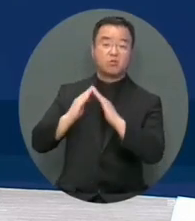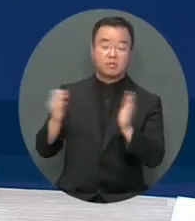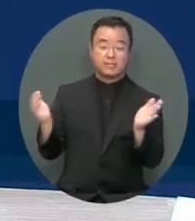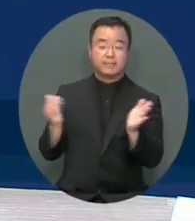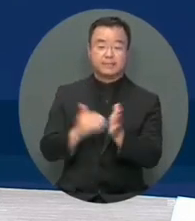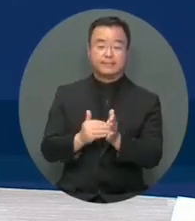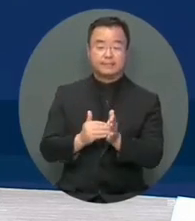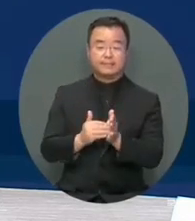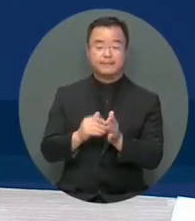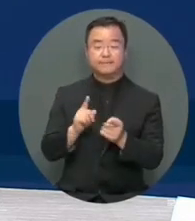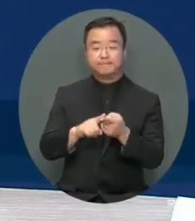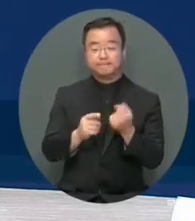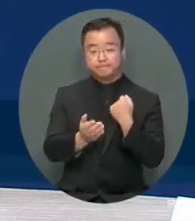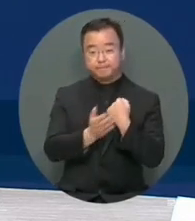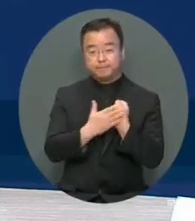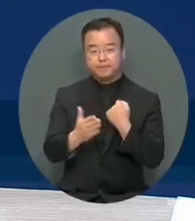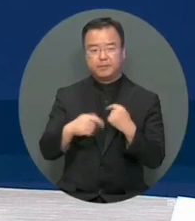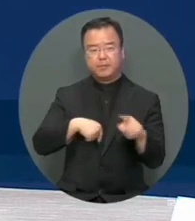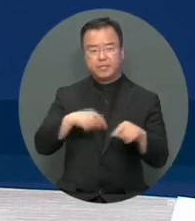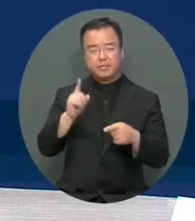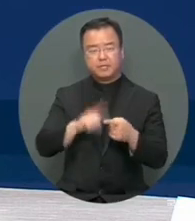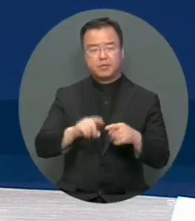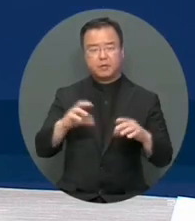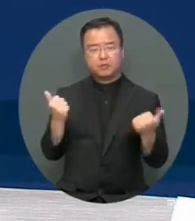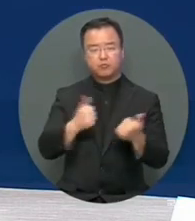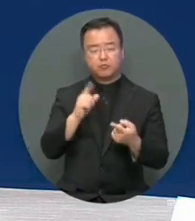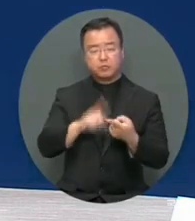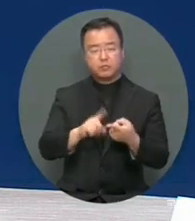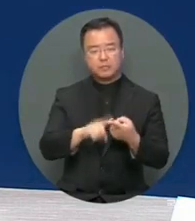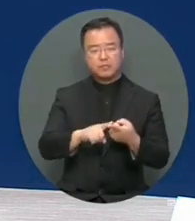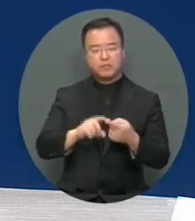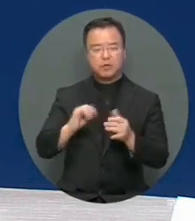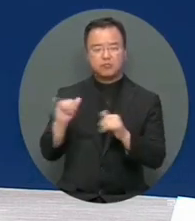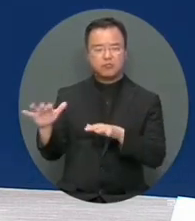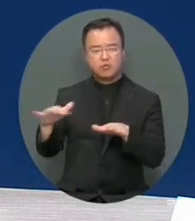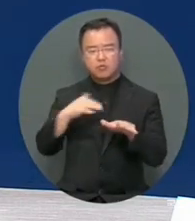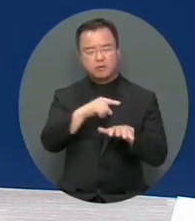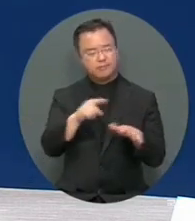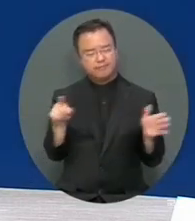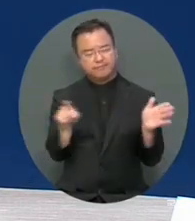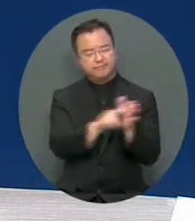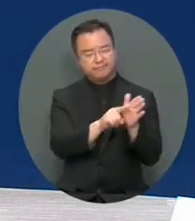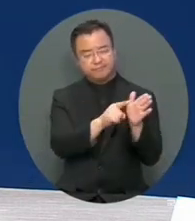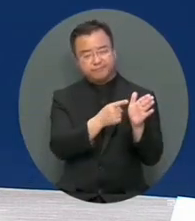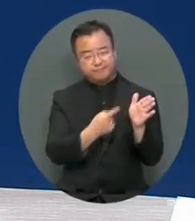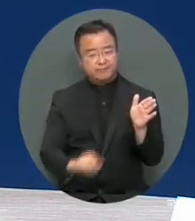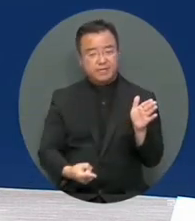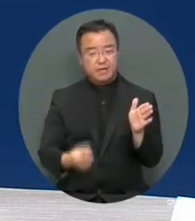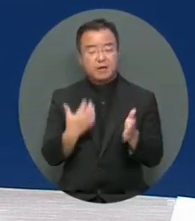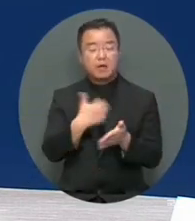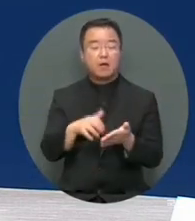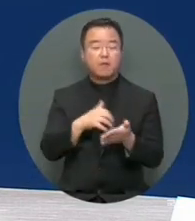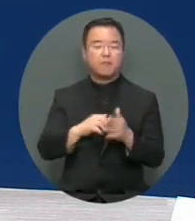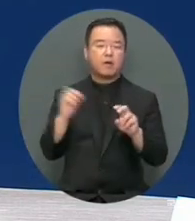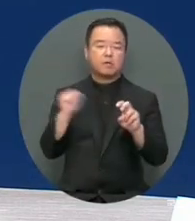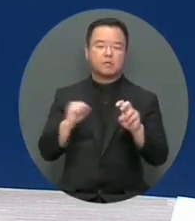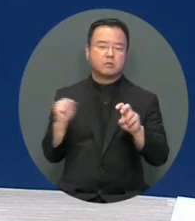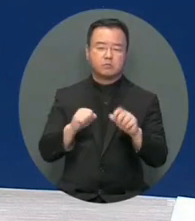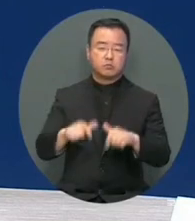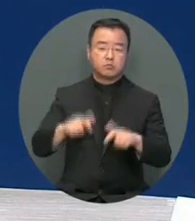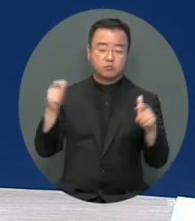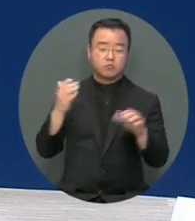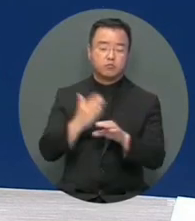인해서 정치에 대한 국회에 대한 국민의 불신율이 무려 20%나 높아져서 지금은